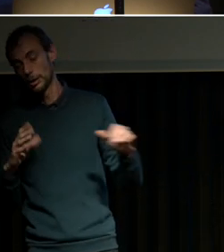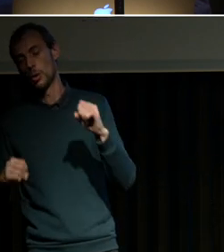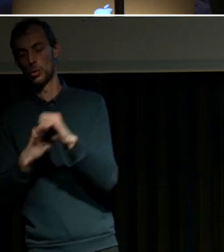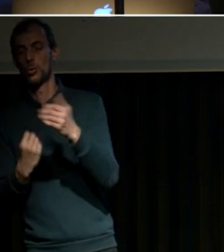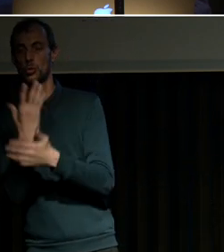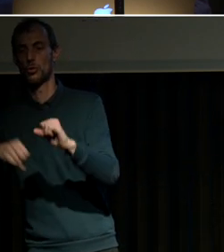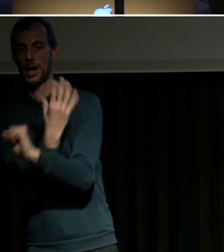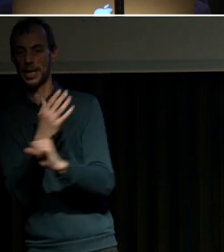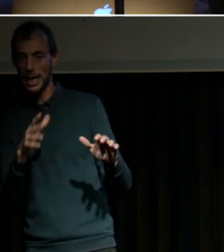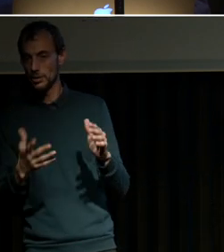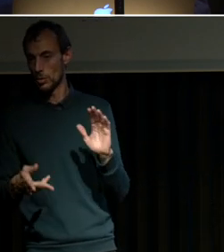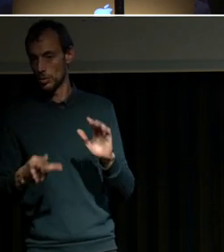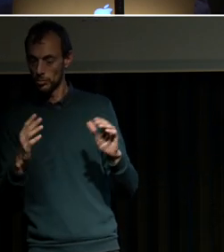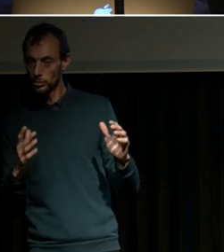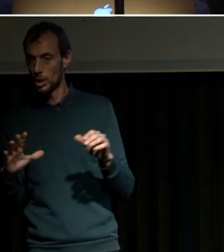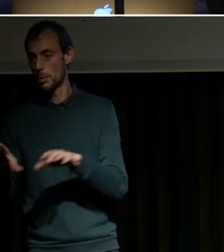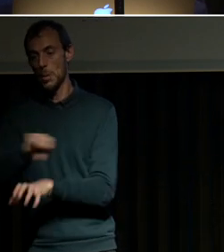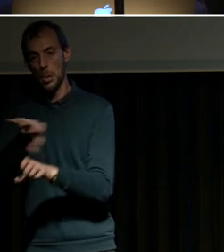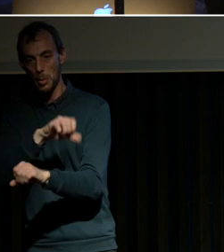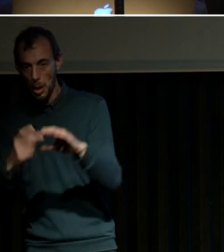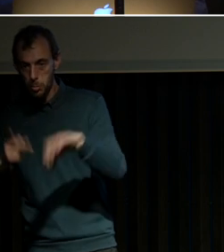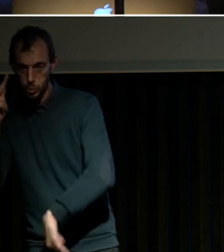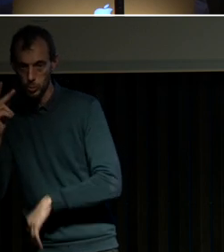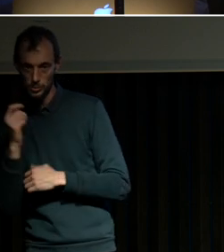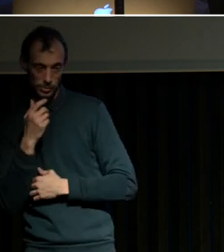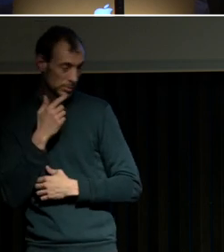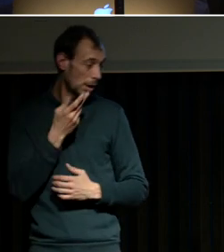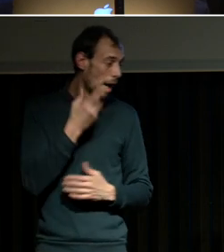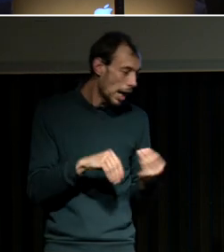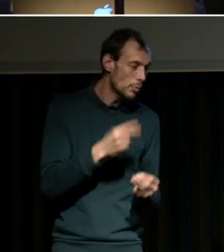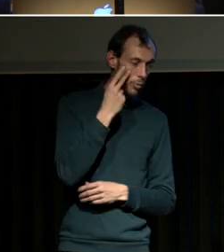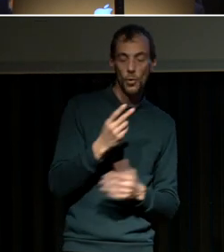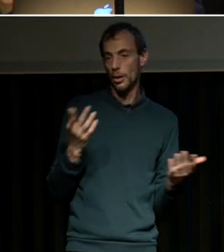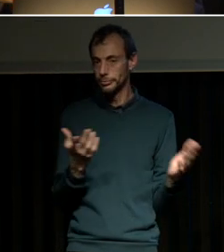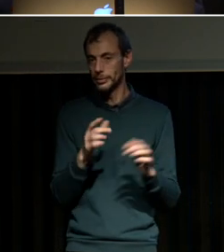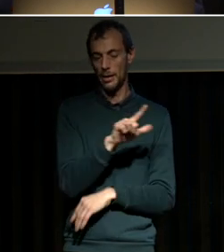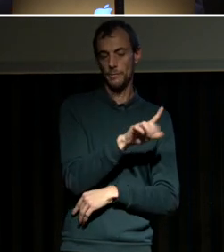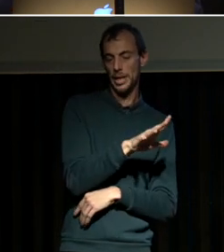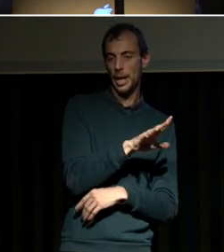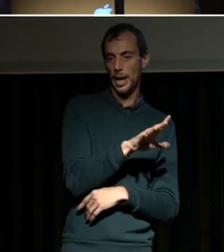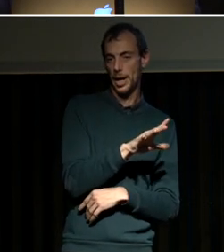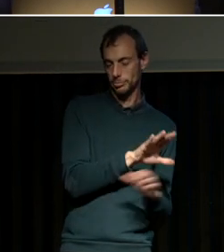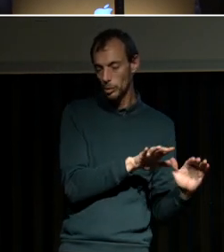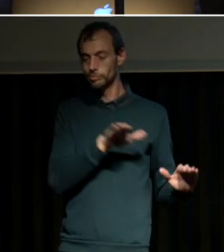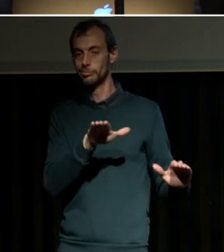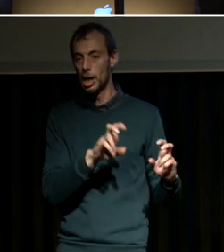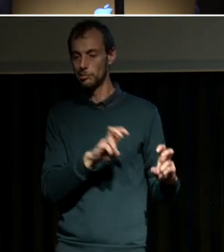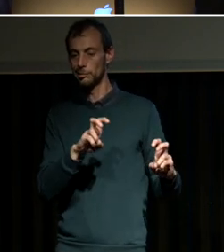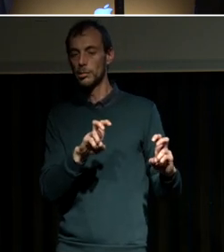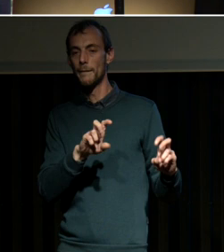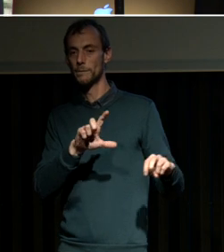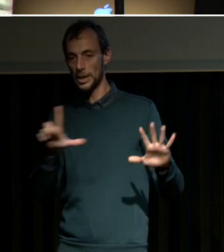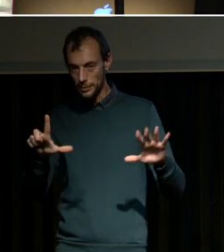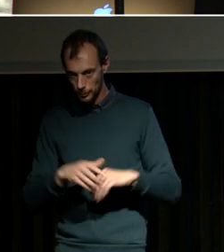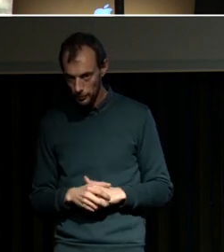est passée de 26 donneurs par million d'habitants à 20 donneurs par million d'habitants. Notre objectif en 2021, je vous montrerai les chiffres à la fin, c'est d'essayer